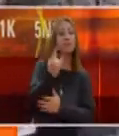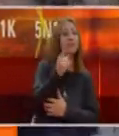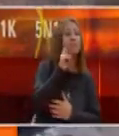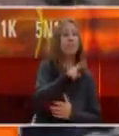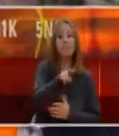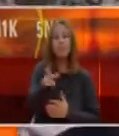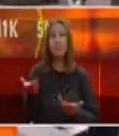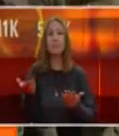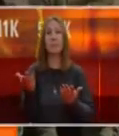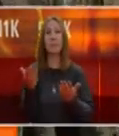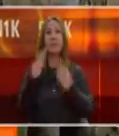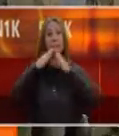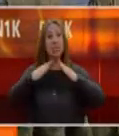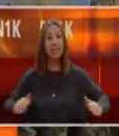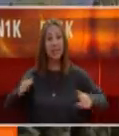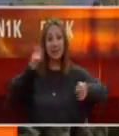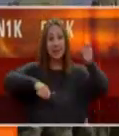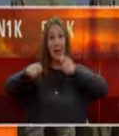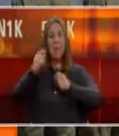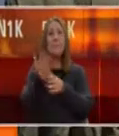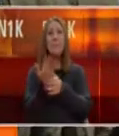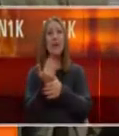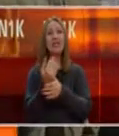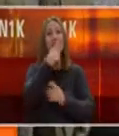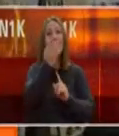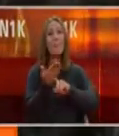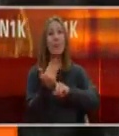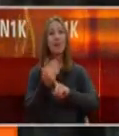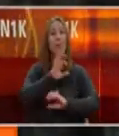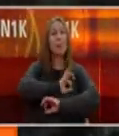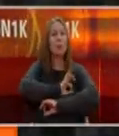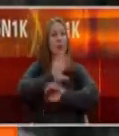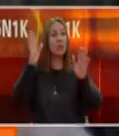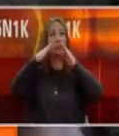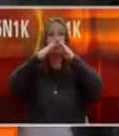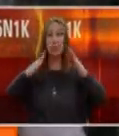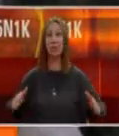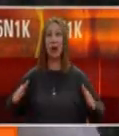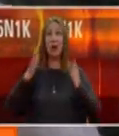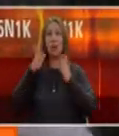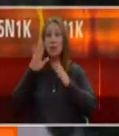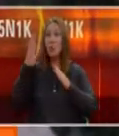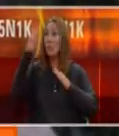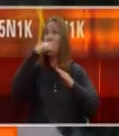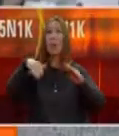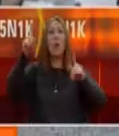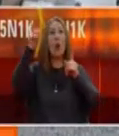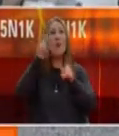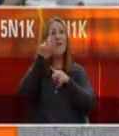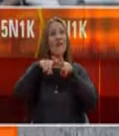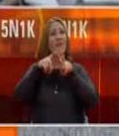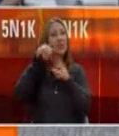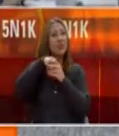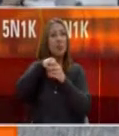işte çadır kent kuran mesela Belçikalı ekip muhteşem çadırlarla, gerçekten doğa koşulları, yani oradaki